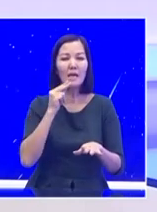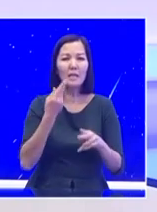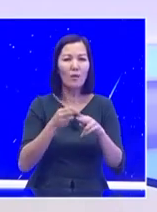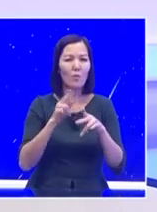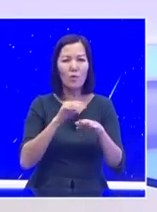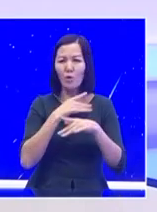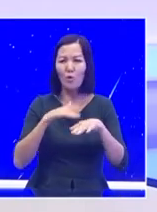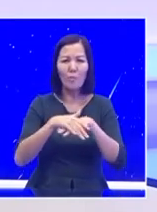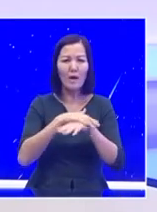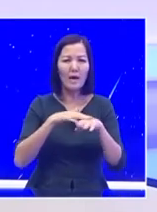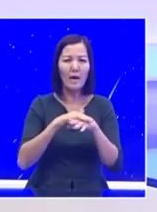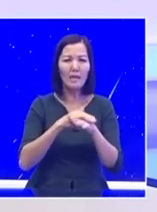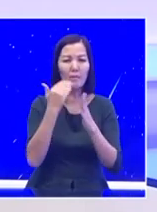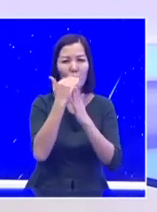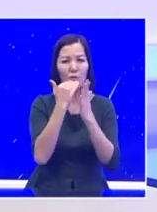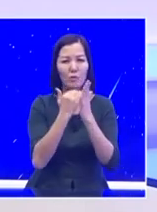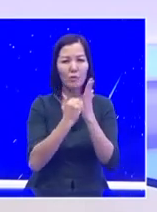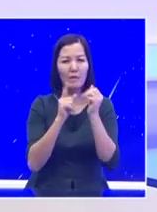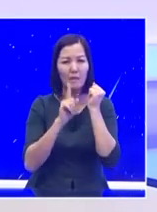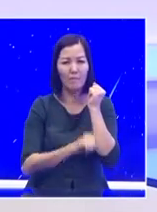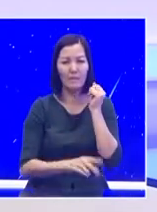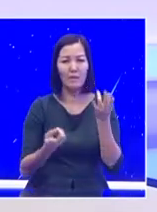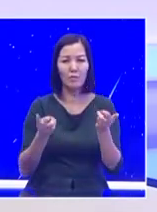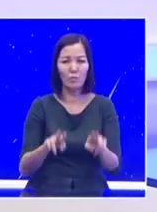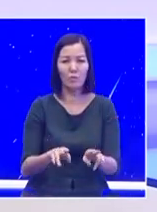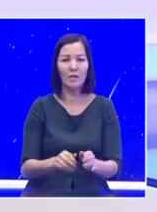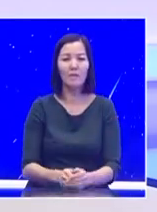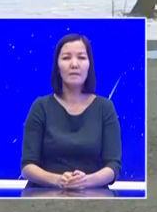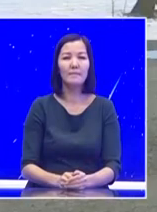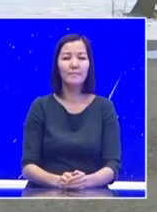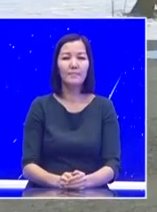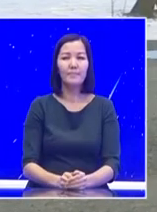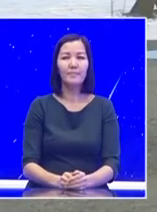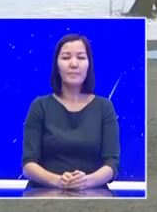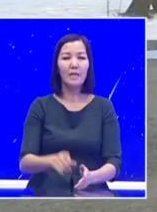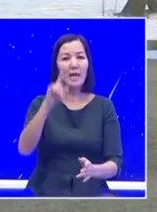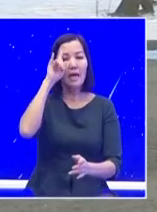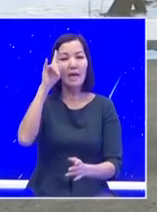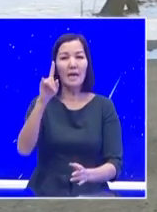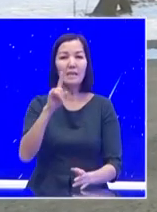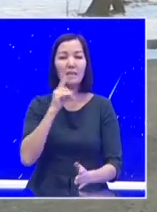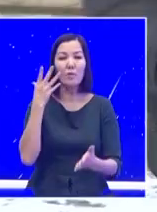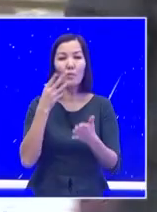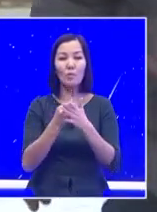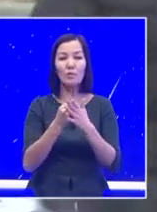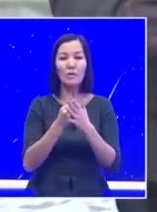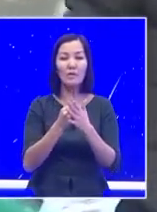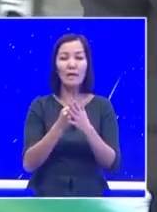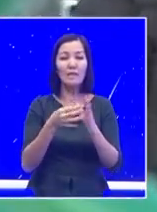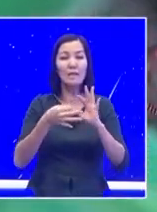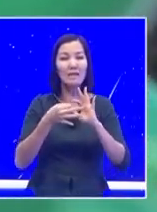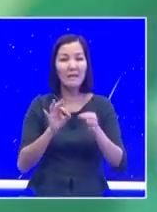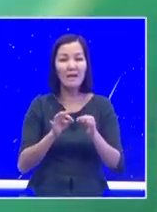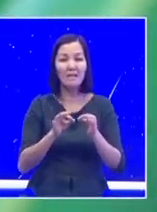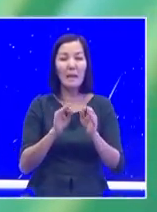бөлігін жайлаған Қытай бұл тізімде ең соңғы орында көрінеді. Қазақ әлімсақтан баласының санын нақты айтпайды.